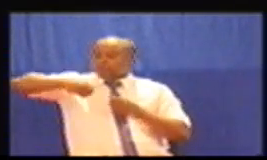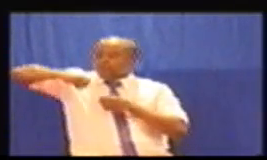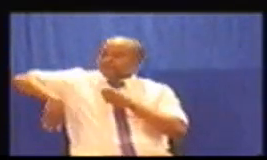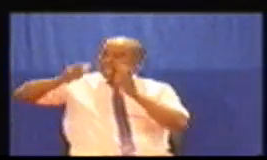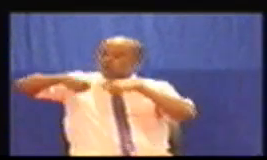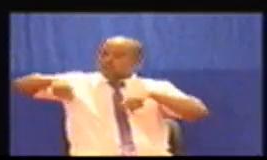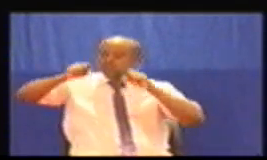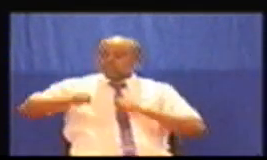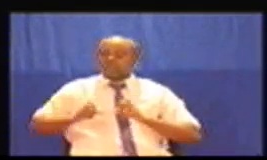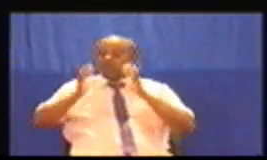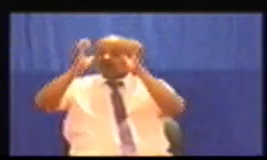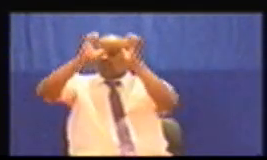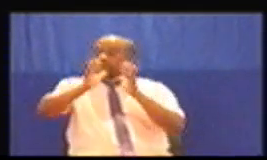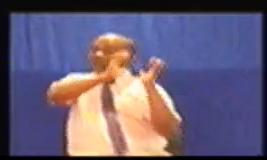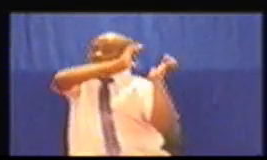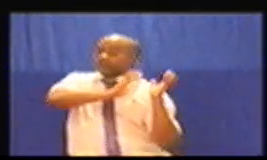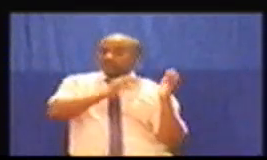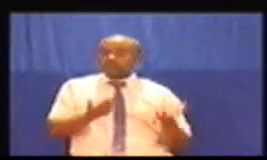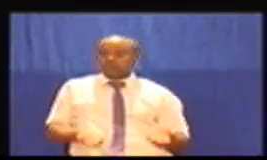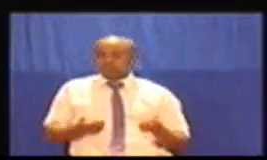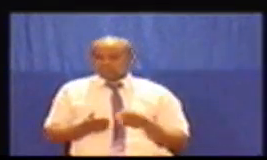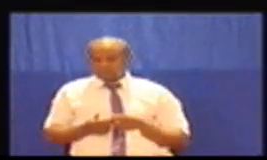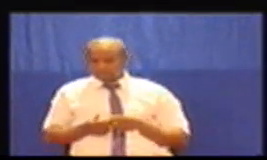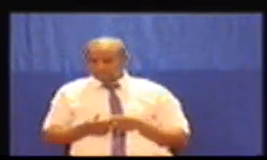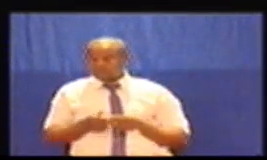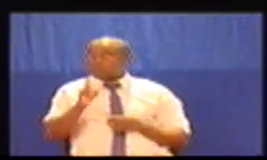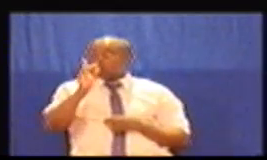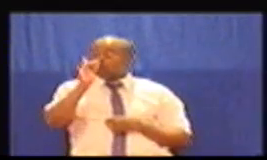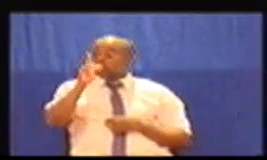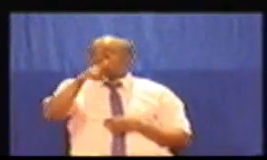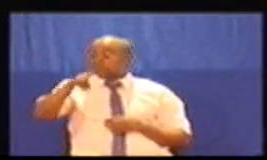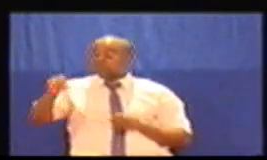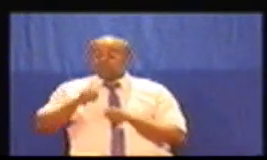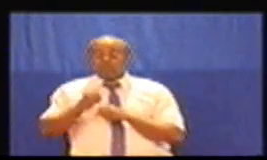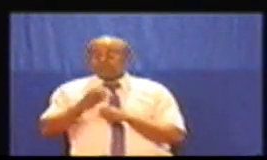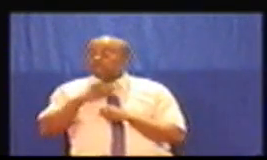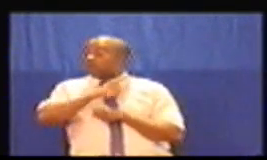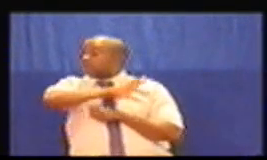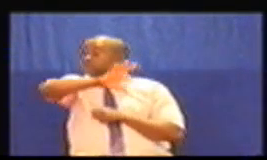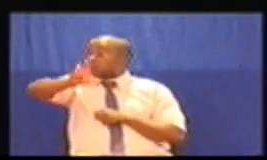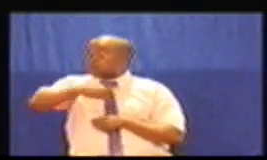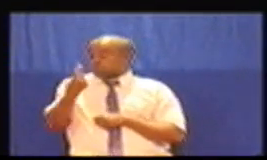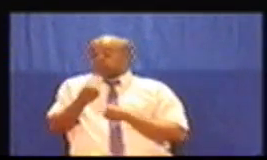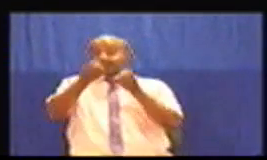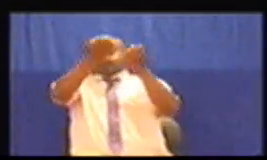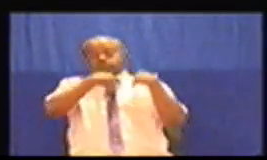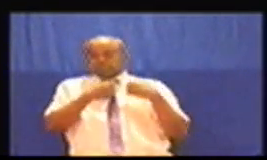mzigo. Sasa abebe nani kama sio DPP na wenzako?